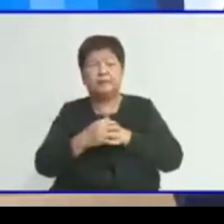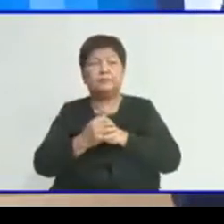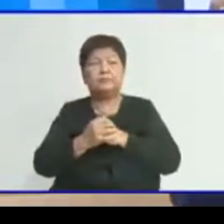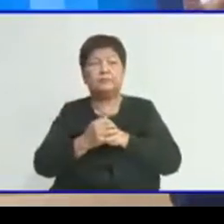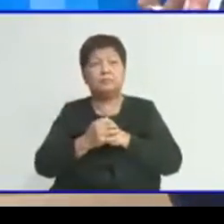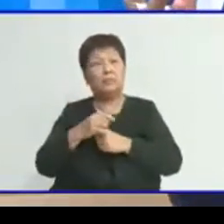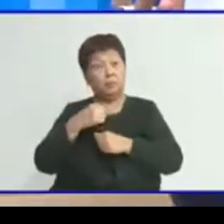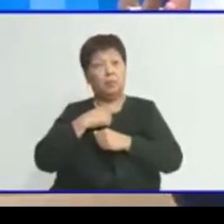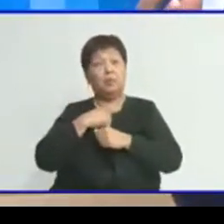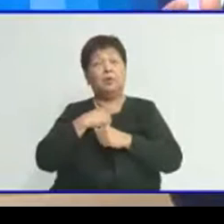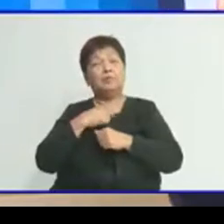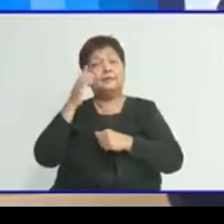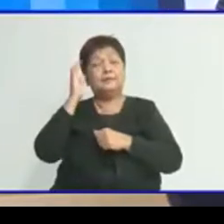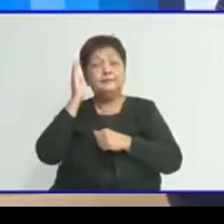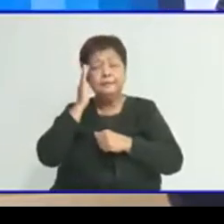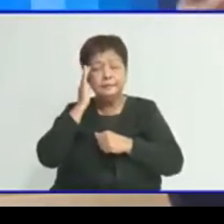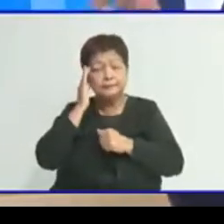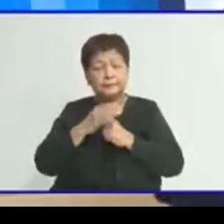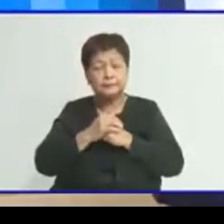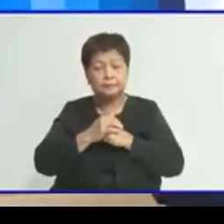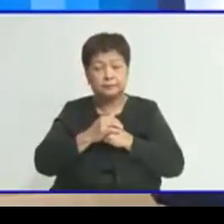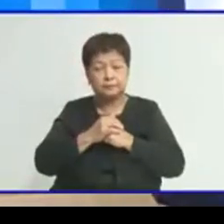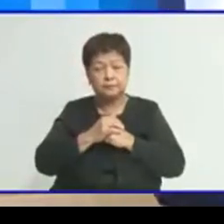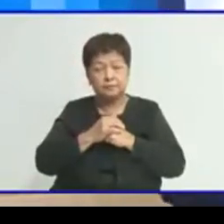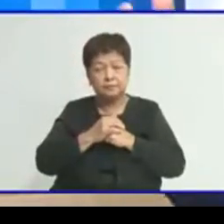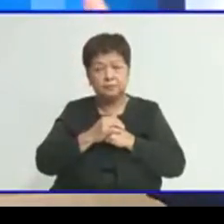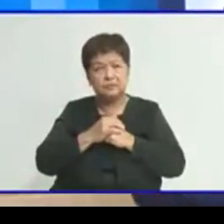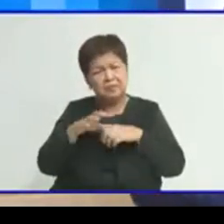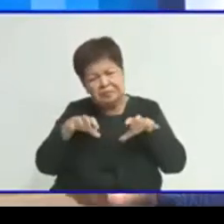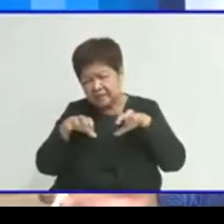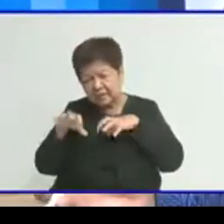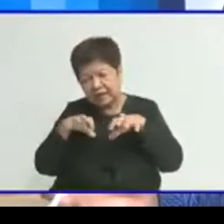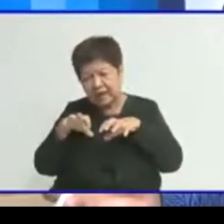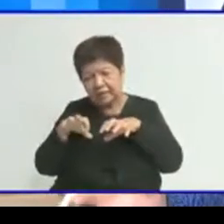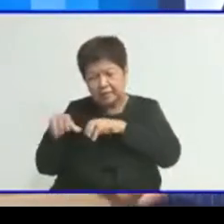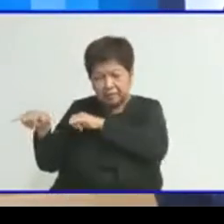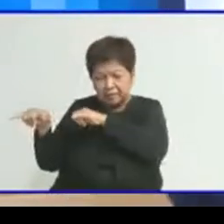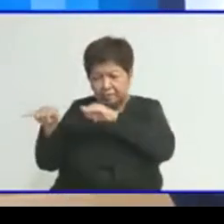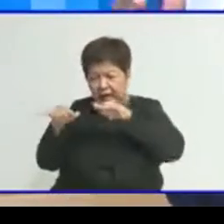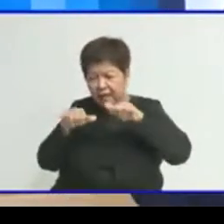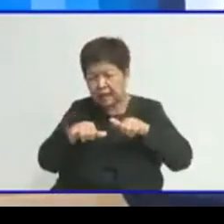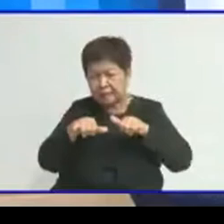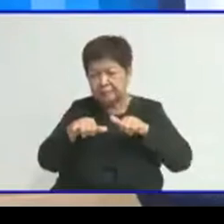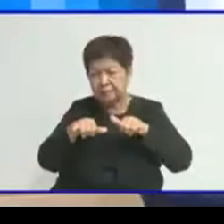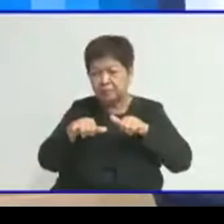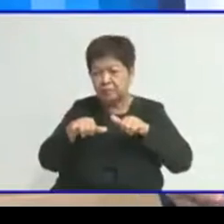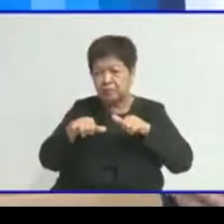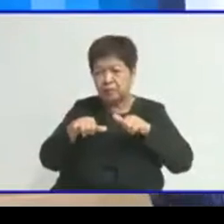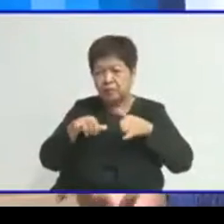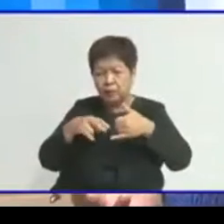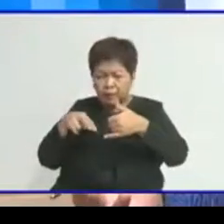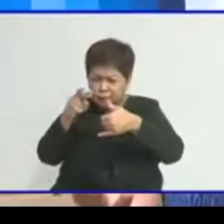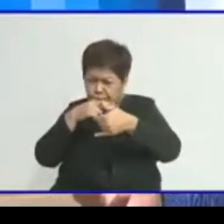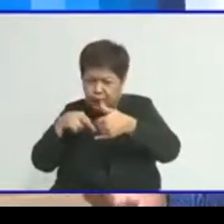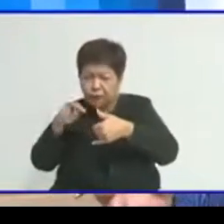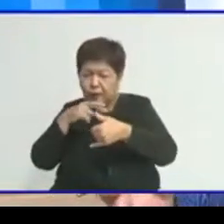นะครับวันนี้ก็จะพูดถึงเรื่องของการจัดการผู้ลี้ภัยนะครับรวมถึงตัวของระบบคัดกรองเนี่ยนะครับในภาพกว้างออกไปโดยดูความเชื่อมโย